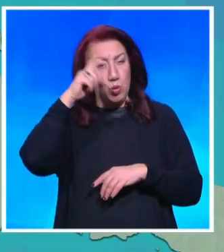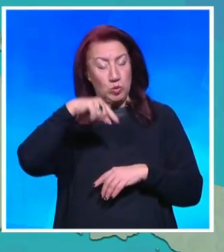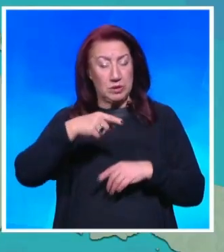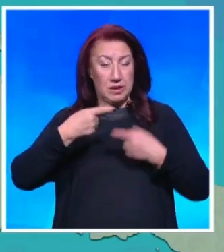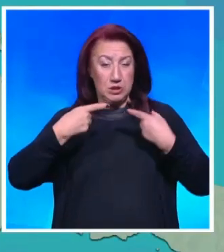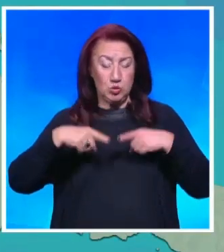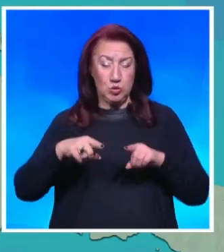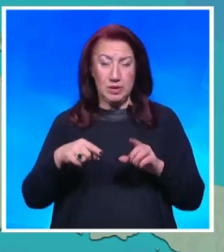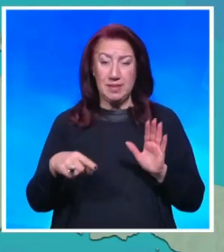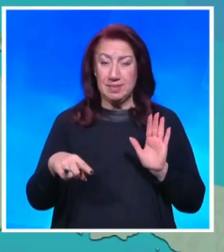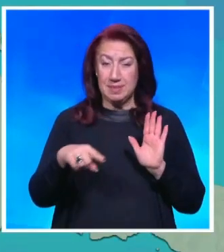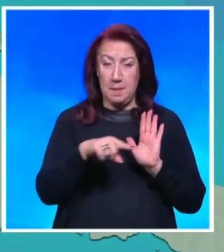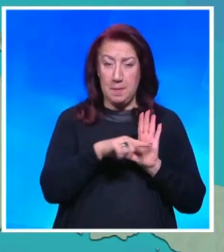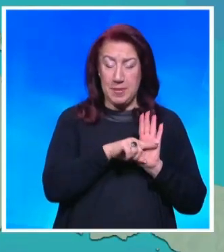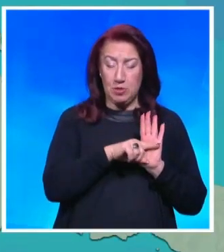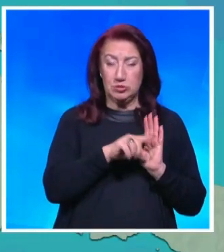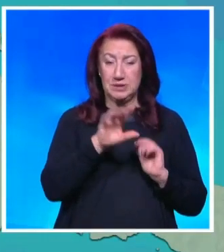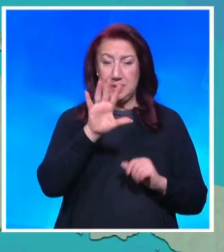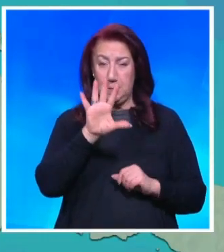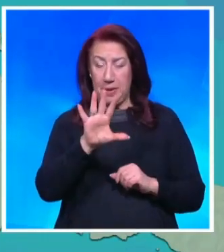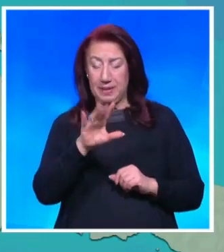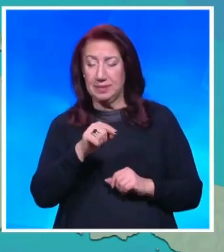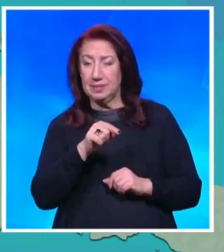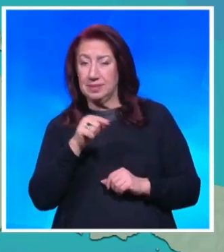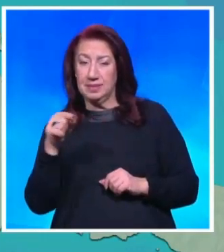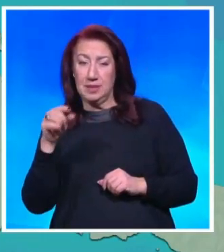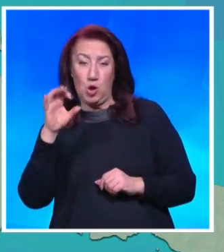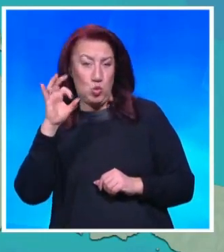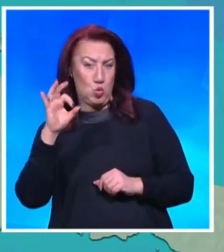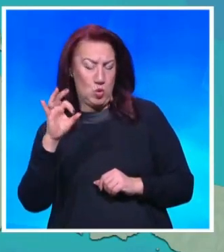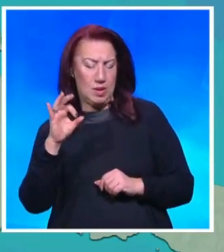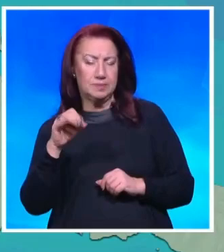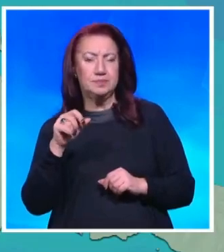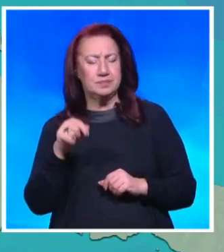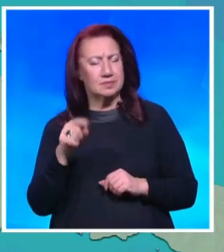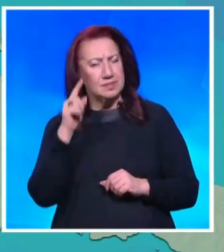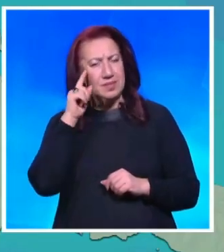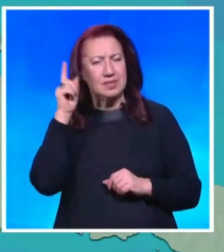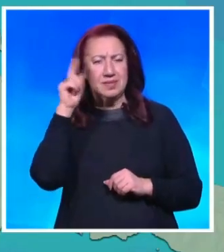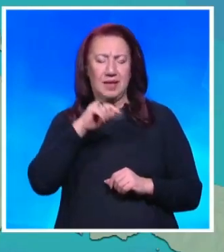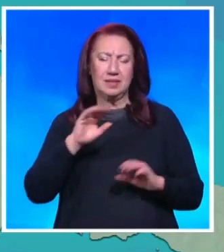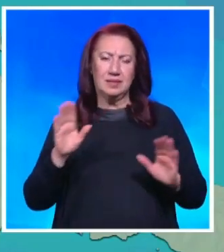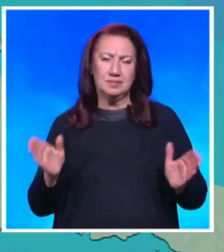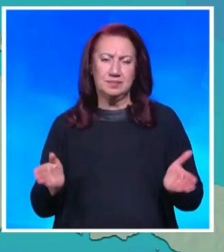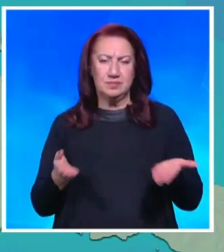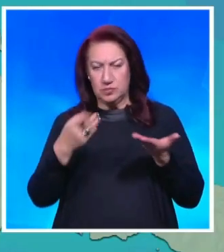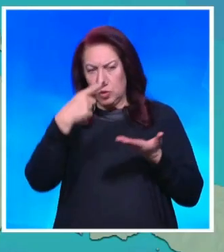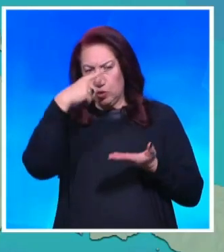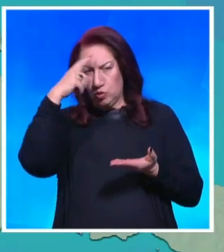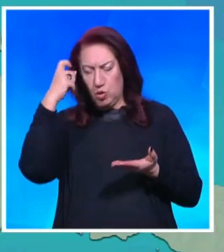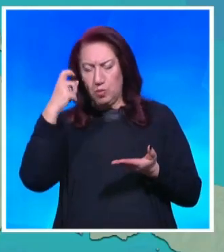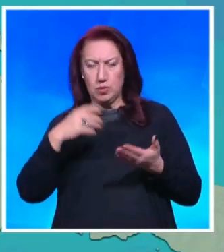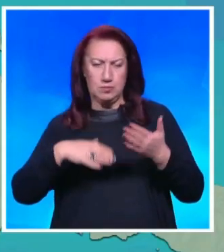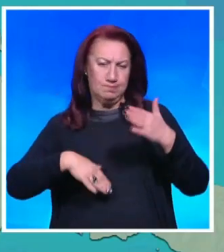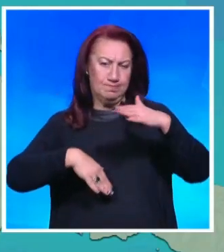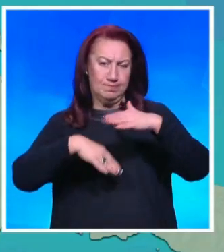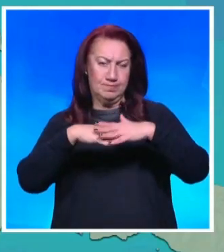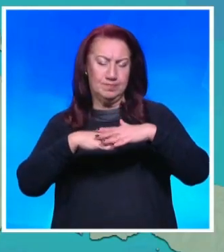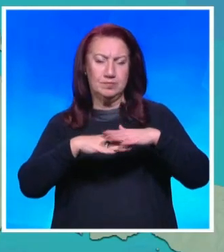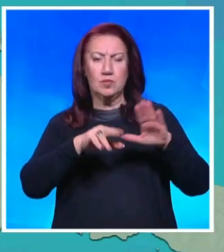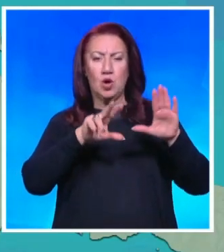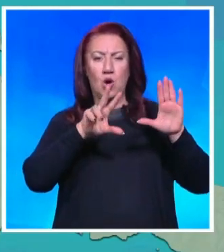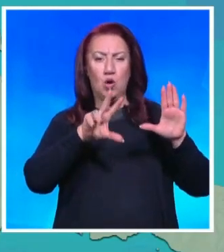температури предимно от -5 до 0° но през деня ще се затопли и максималните стойности ще бъдат между 8